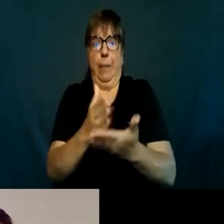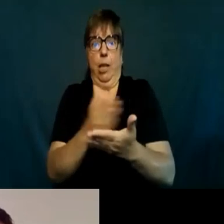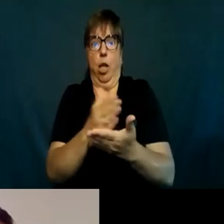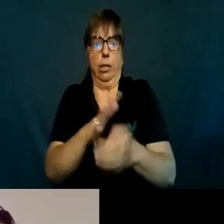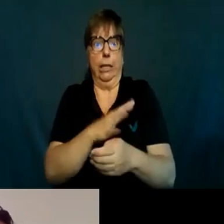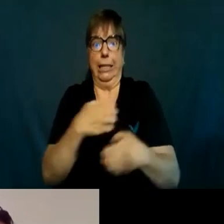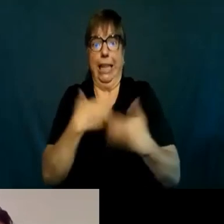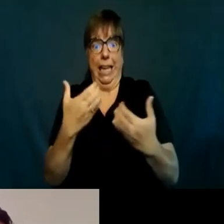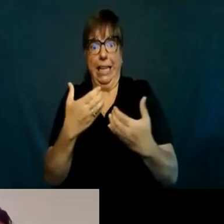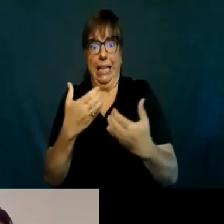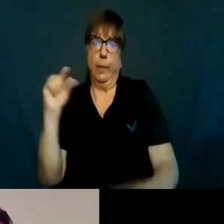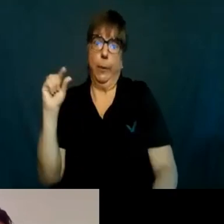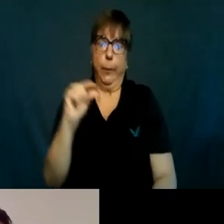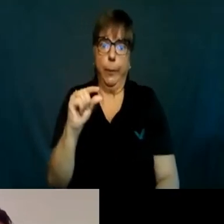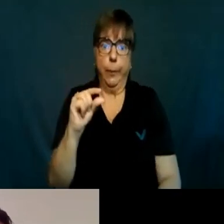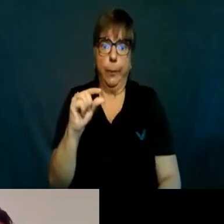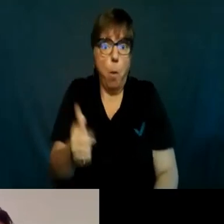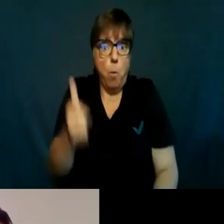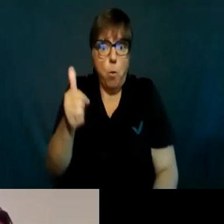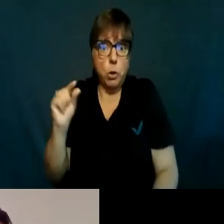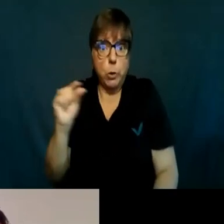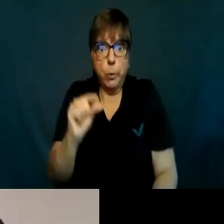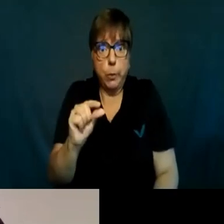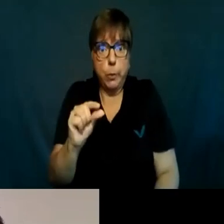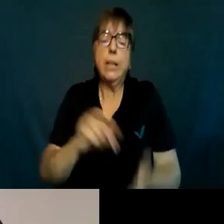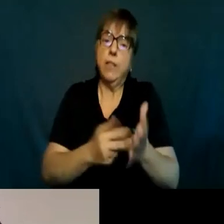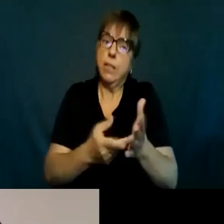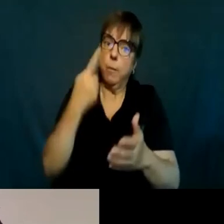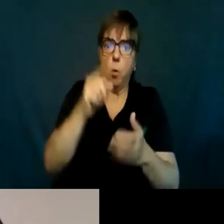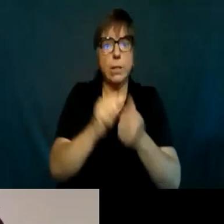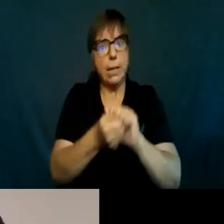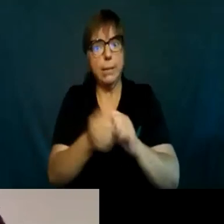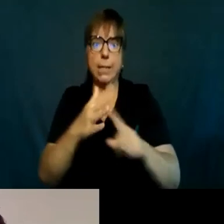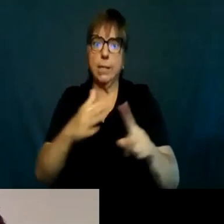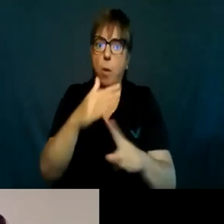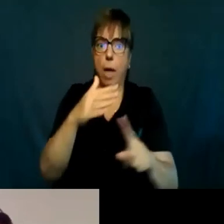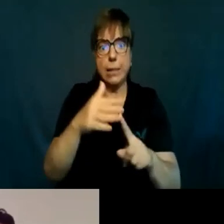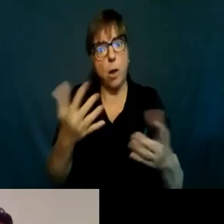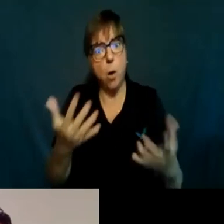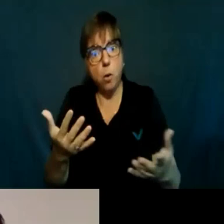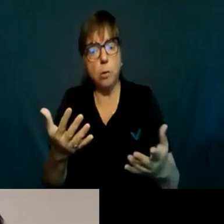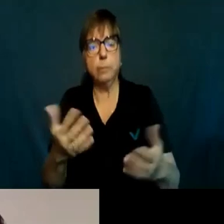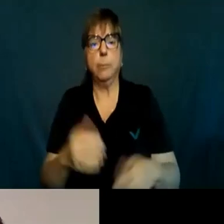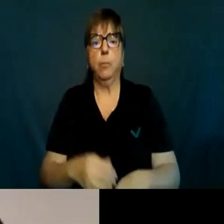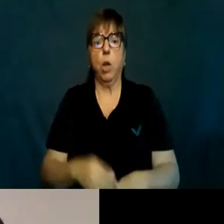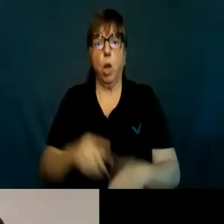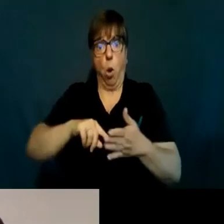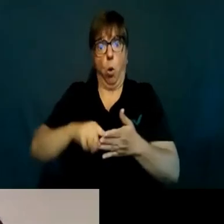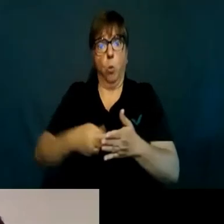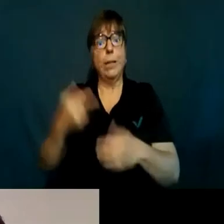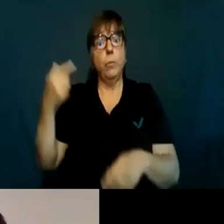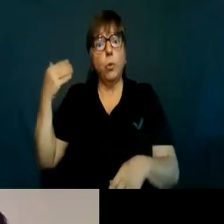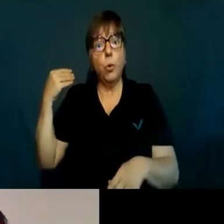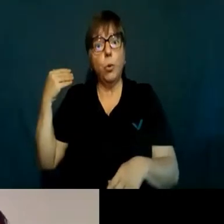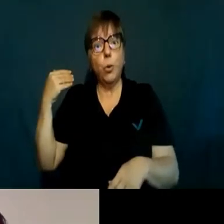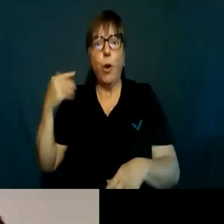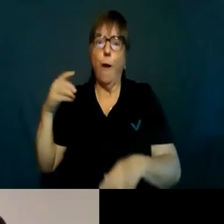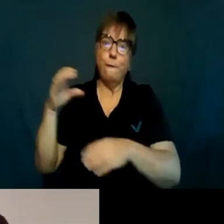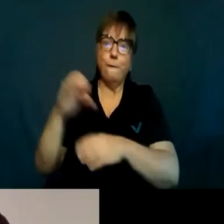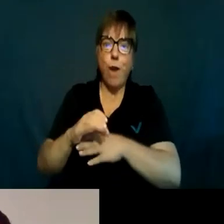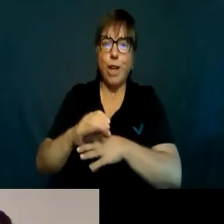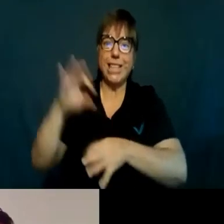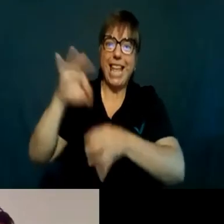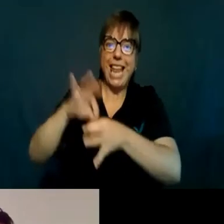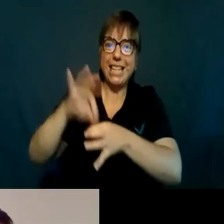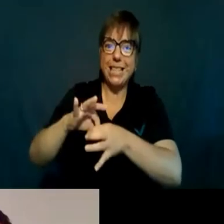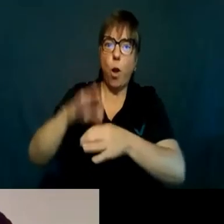à toutes ces situations particulières-là que je viens de nommer. Au début, y même eu justement des… on a voulu forcer les élections qui étaient prévues selon